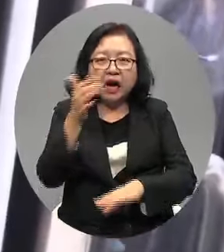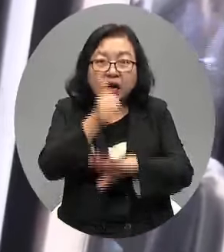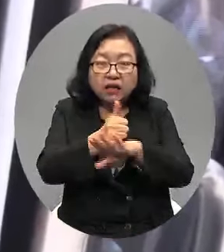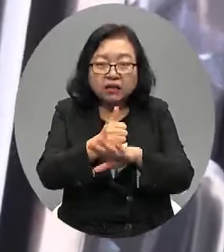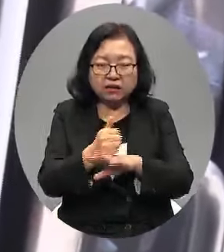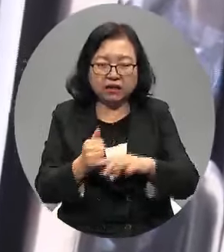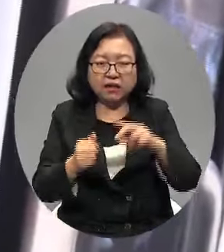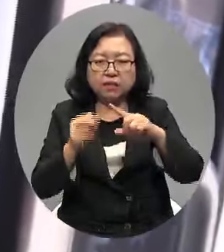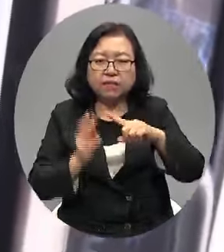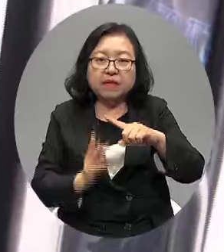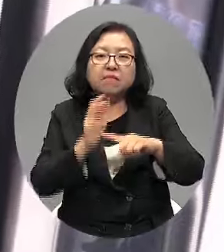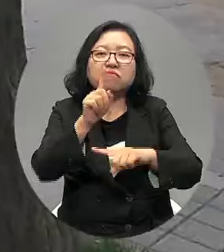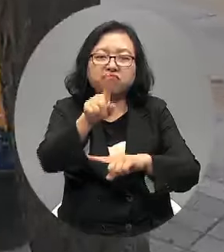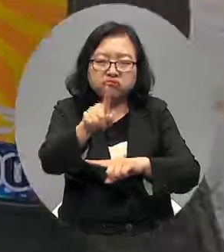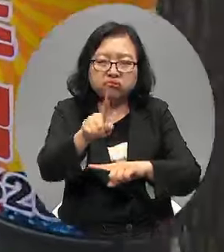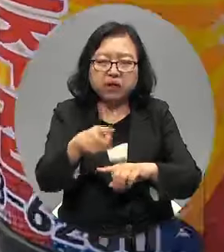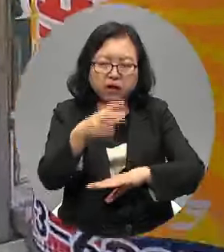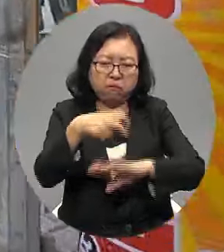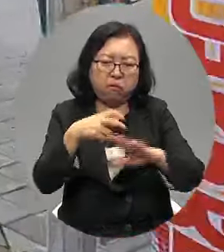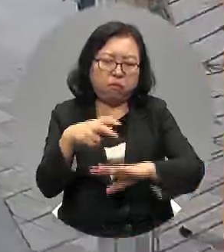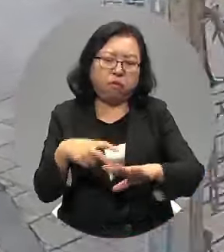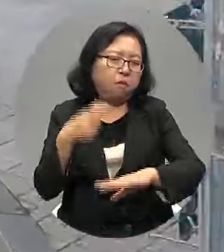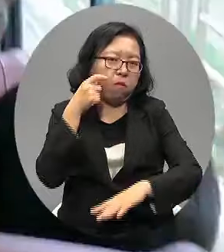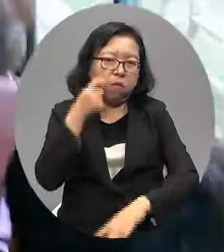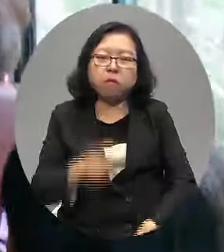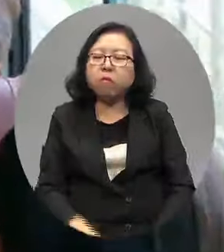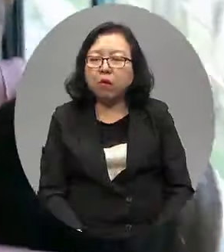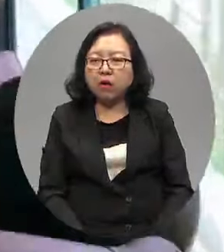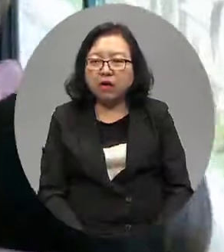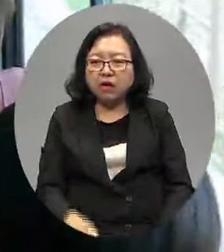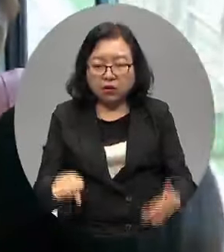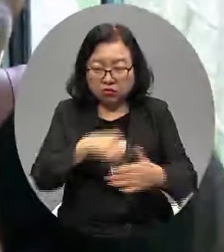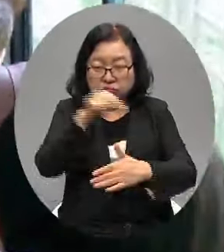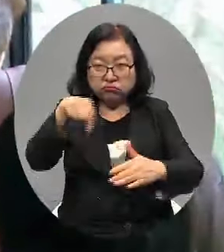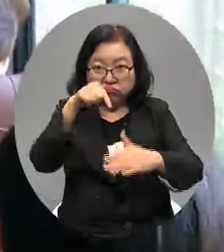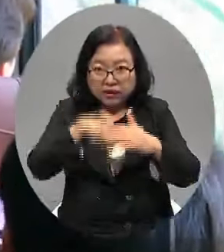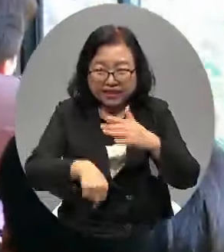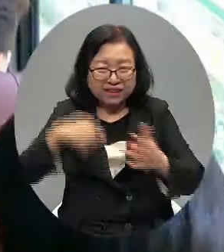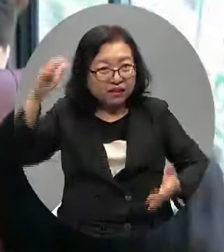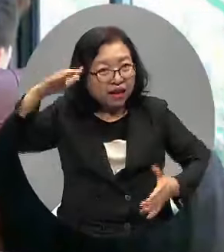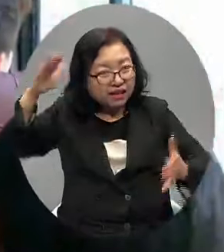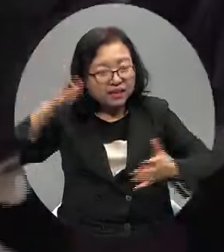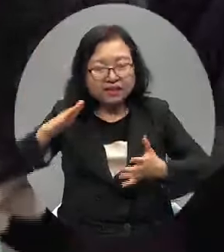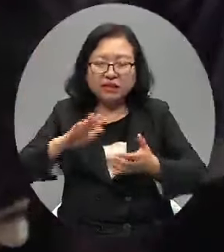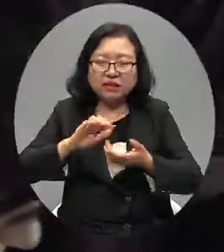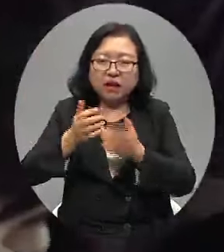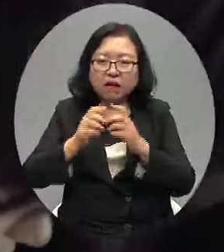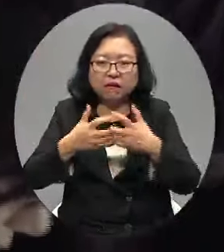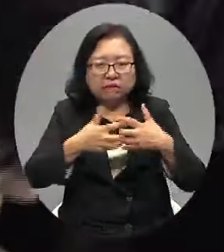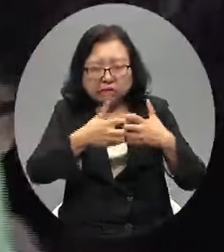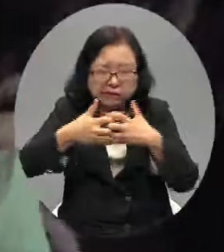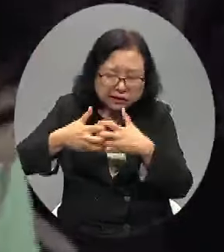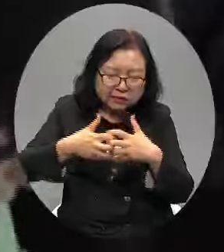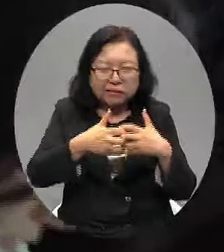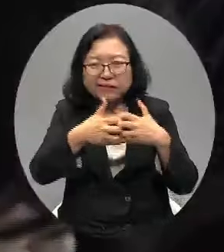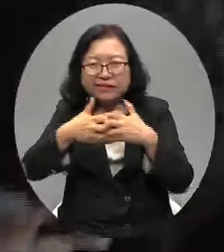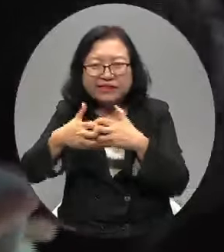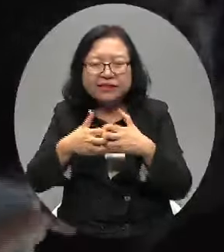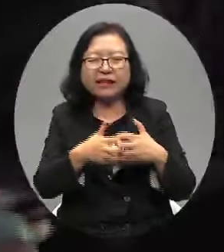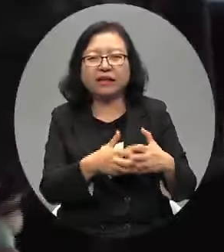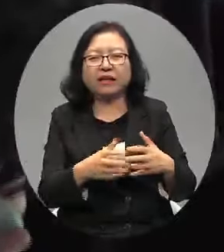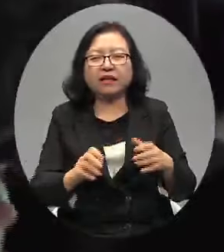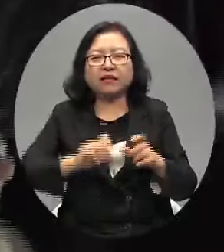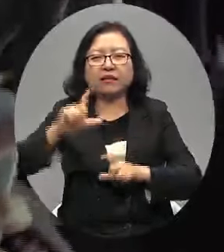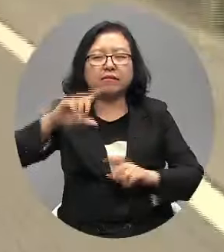타지 못하고 돌아섭니다. 출발한 버스 안에선 자리를 잡지 못한 학생들이 서로 뒤엉켜 버팁니다.